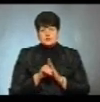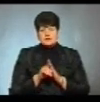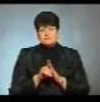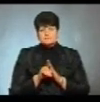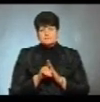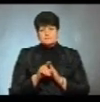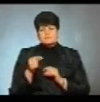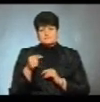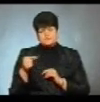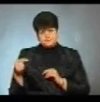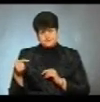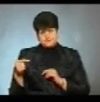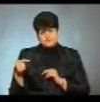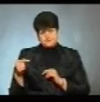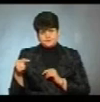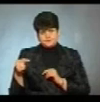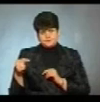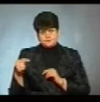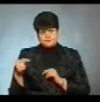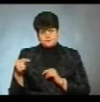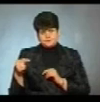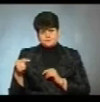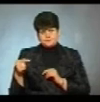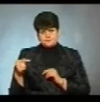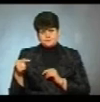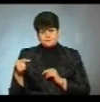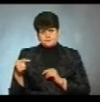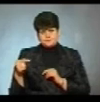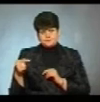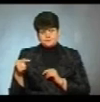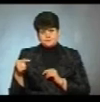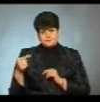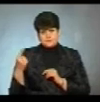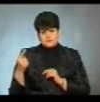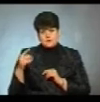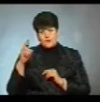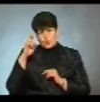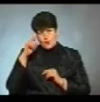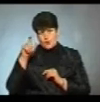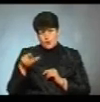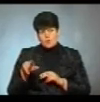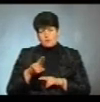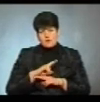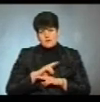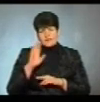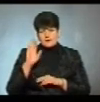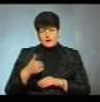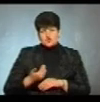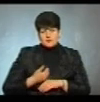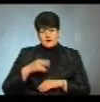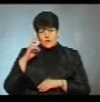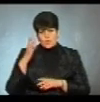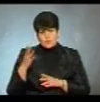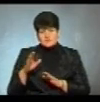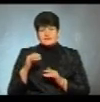і розчарування, в чому може бути. Перше, король помер – нехай живе король. Тобто